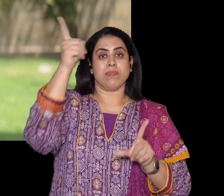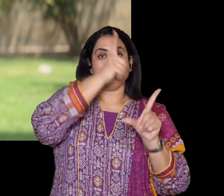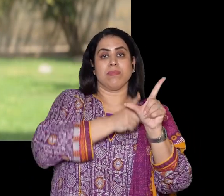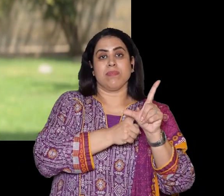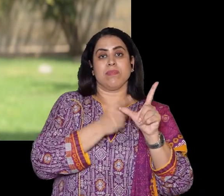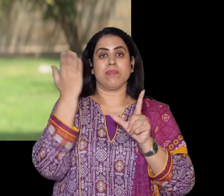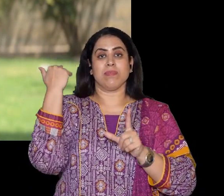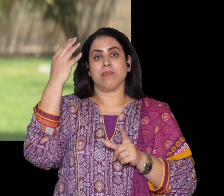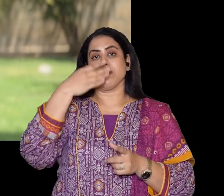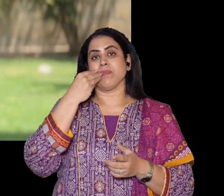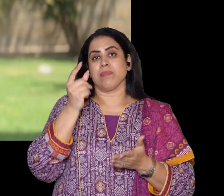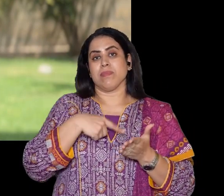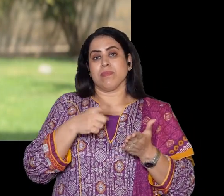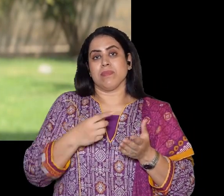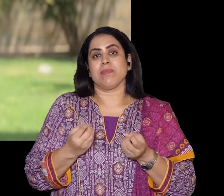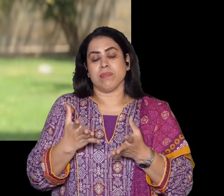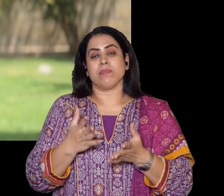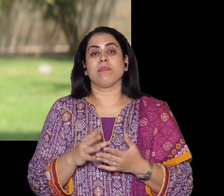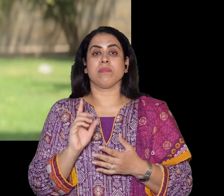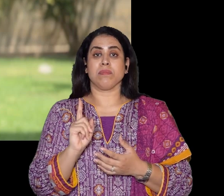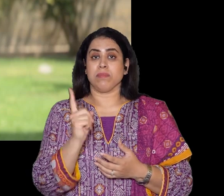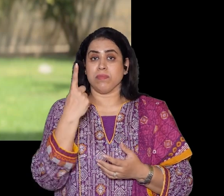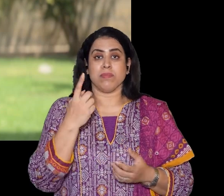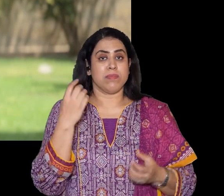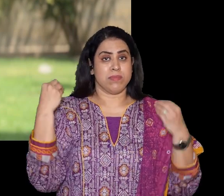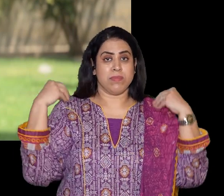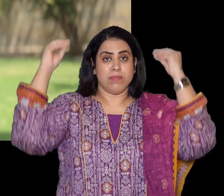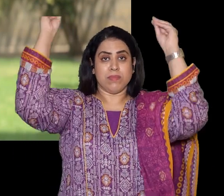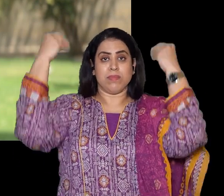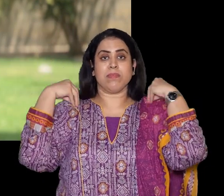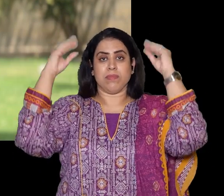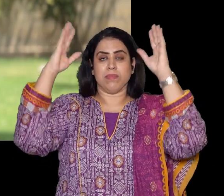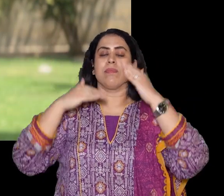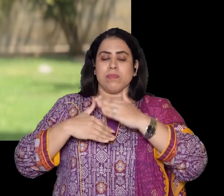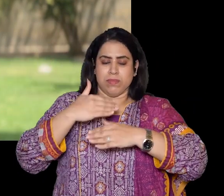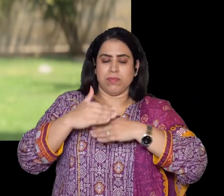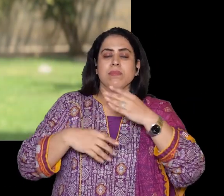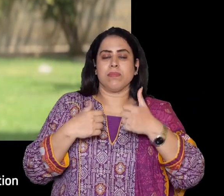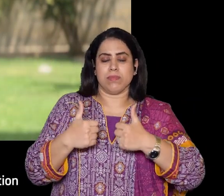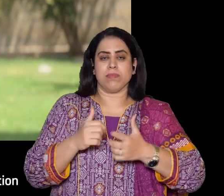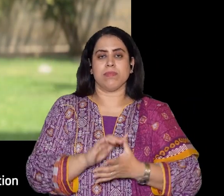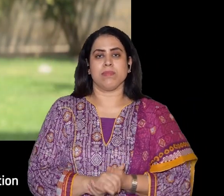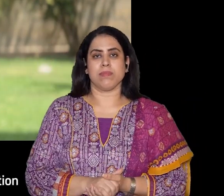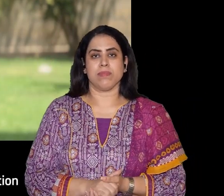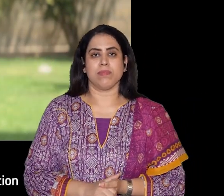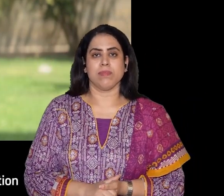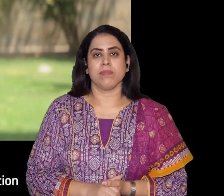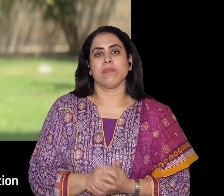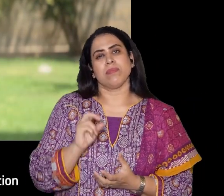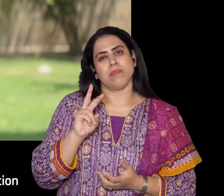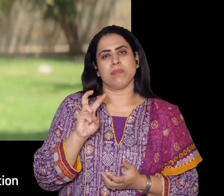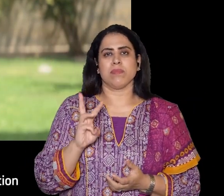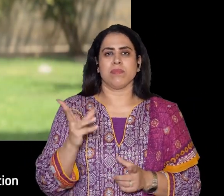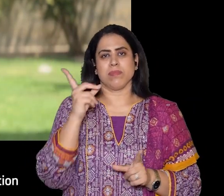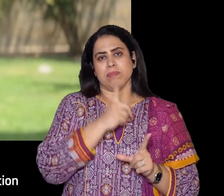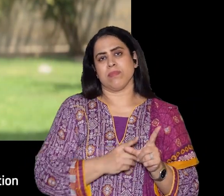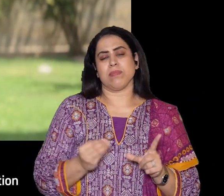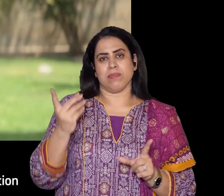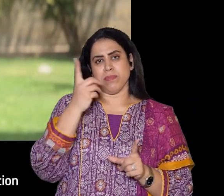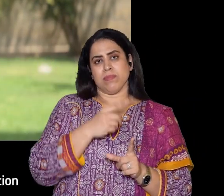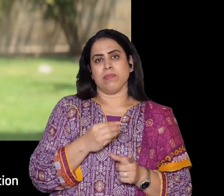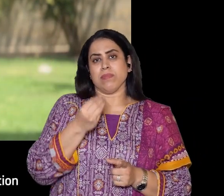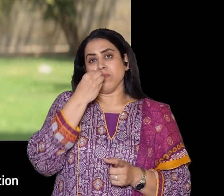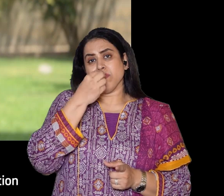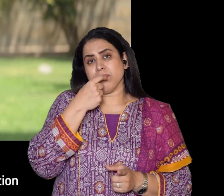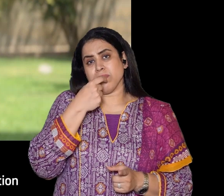आज से 7 साल पहले शुगर की प्रॉब्लम हुई। पहले तो मैं एक्सरसाइज वगैरह करती थी, उससे ही बेहतर रहा, लेकिन अब 2-3 साल